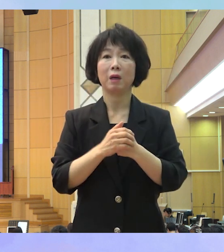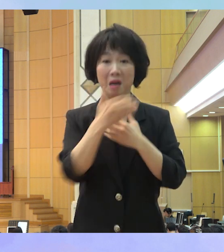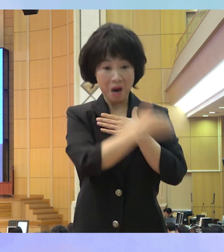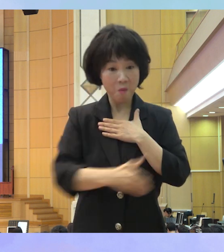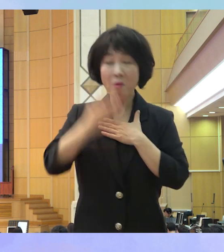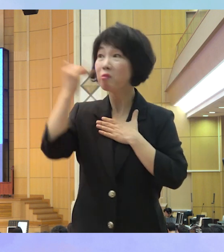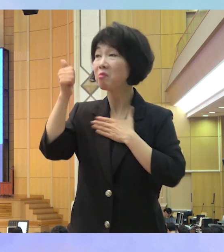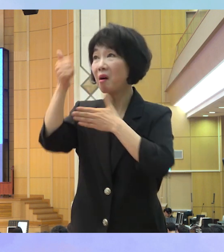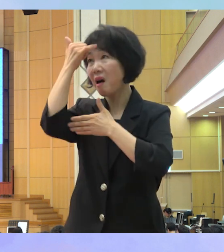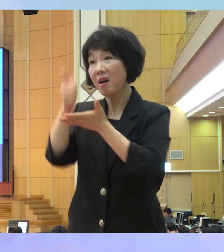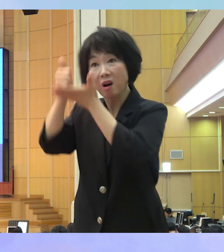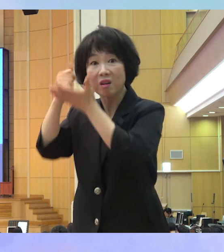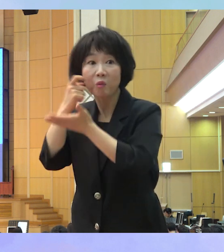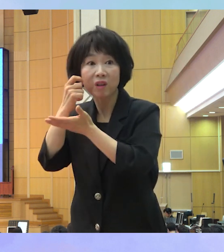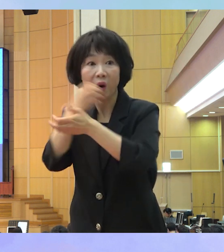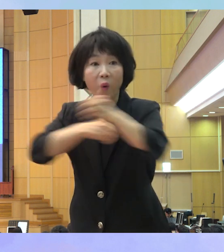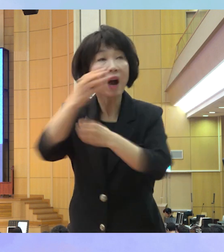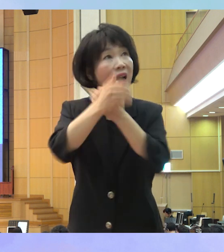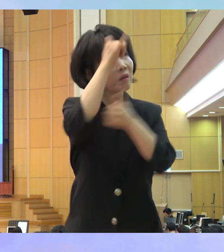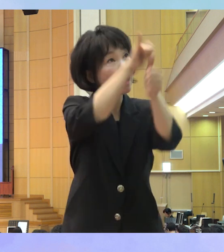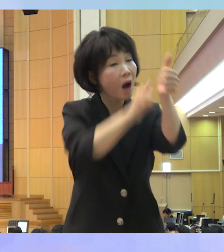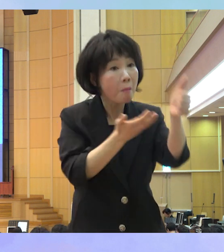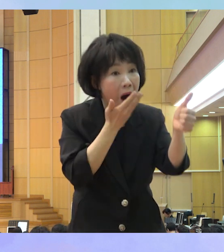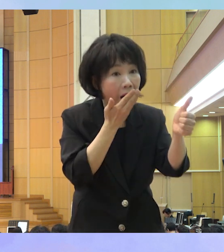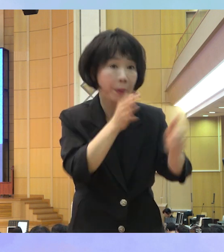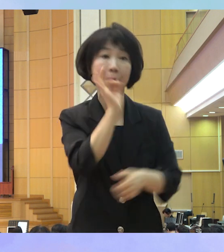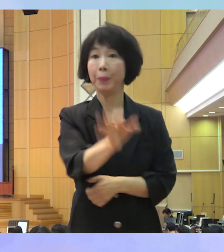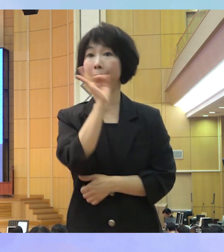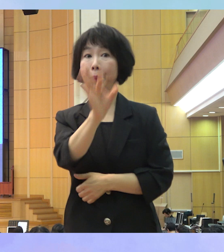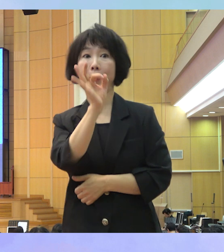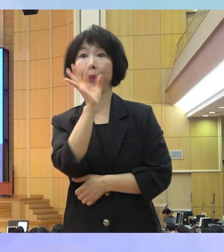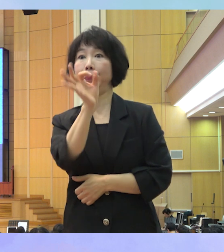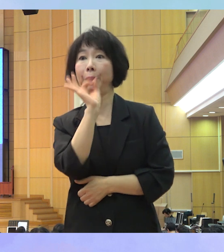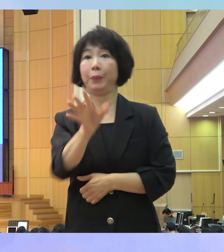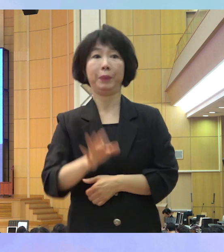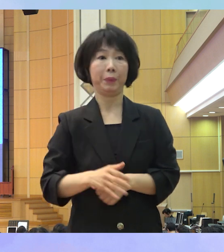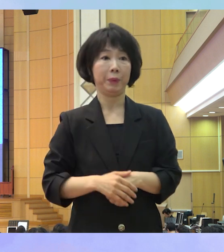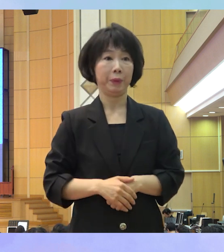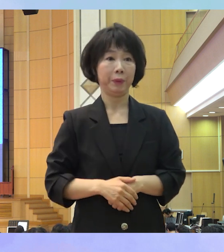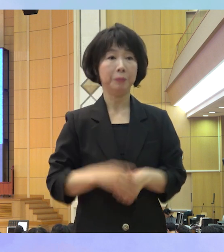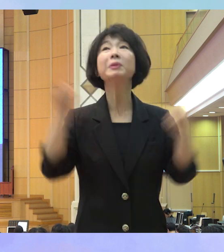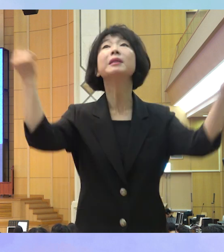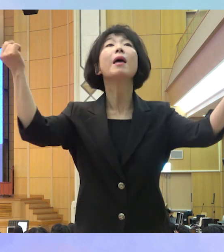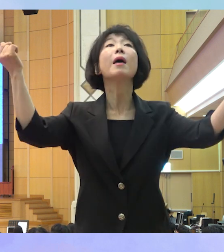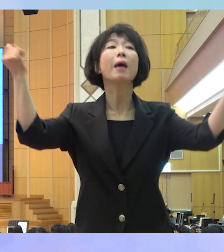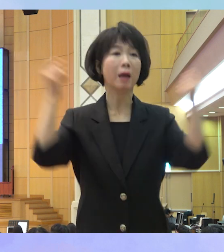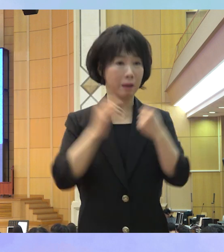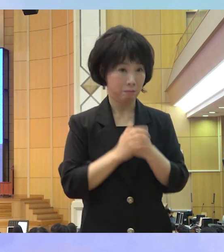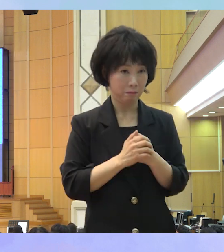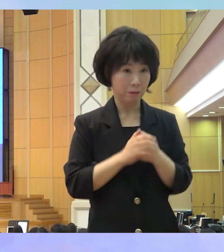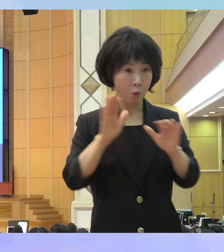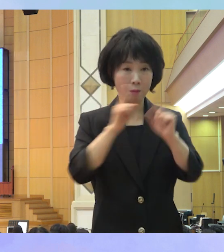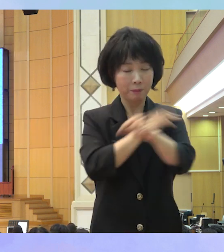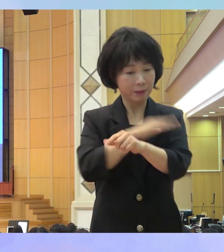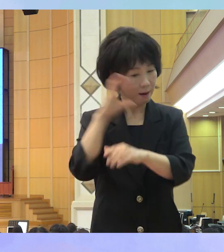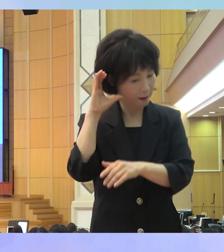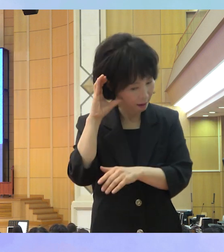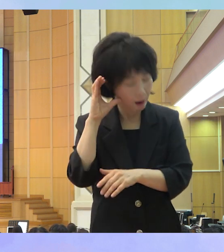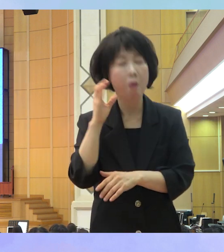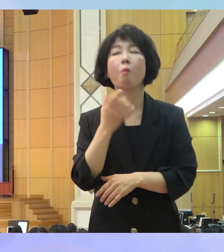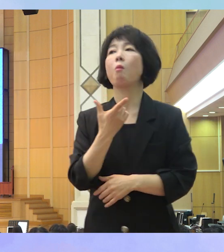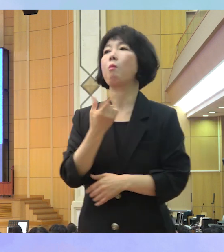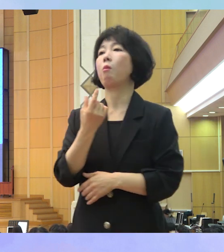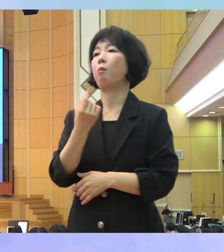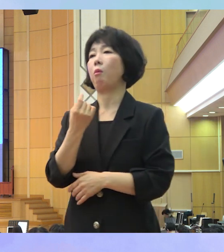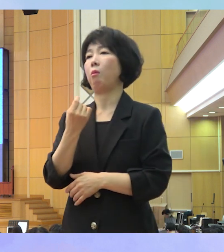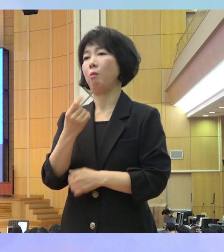못 섬기는데 어떻게 하나님을 잘 섬길 수 있느냐. 왜냐하면 하나님 섬기는 거랑 부모님 섬기는 거랑 비슷하거든요. 그래서 오늘 말씀을 잘 보세요.